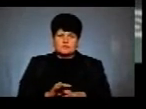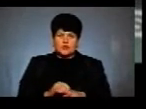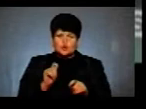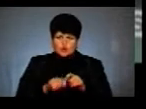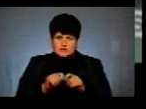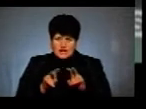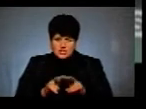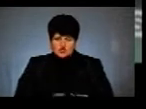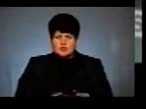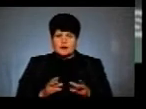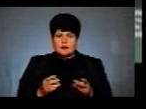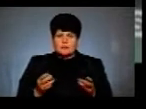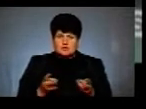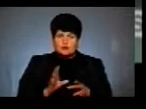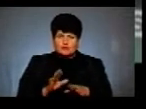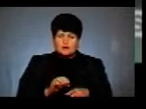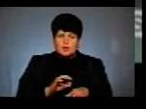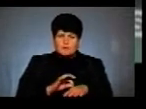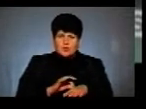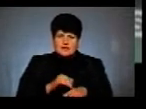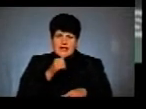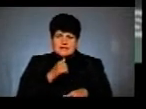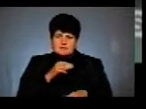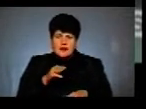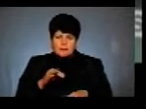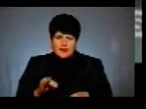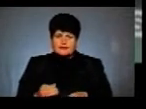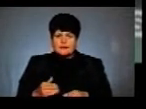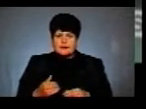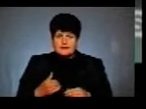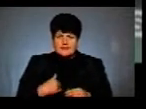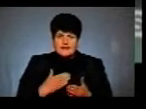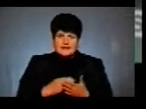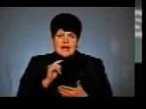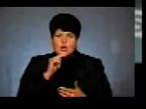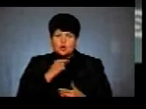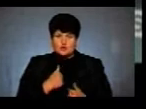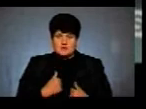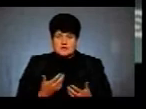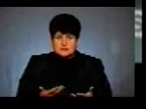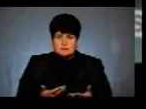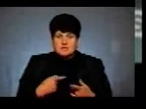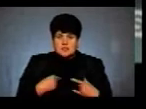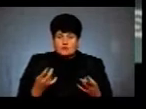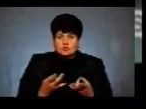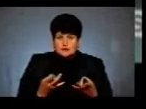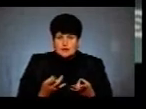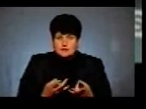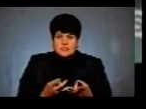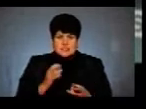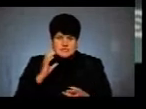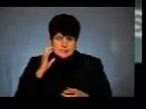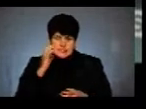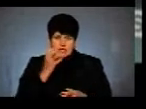дослідження, потрібно буде проводити експерименти. Причому я є економіст. Я економіст, мені потрібна